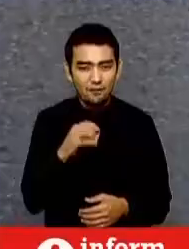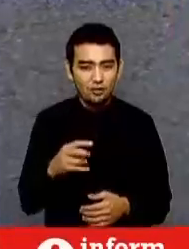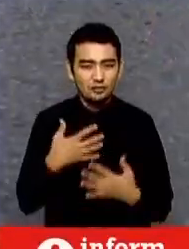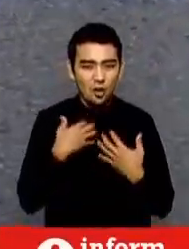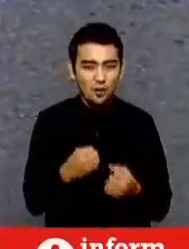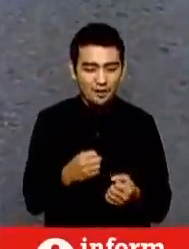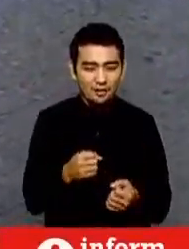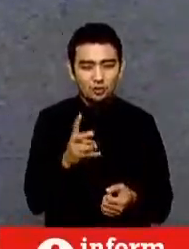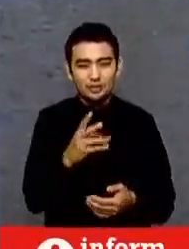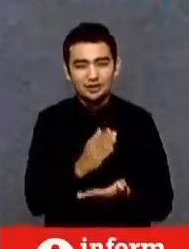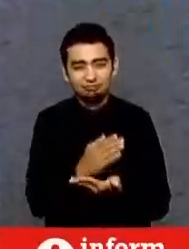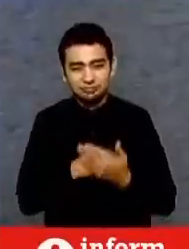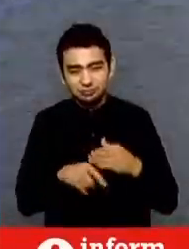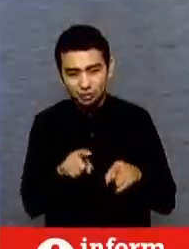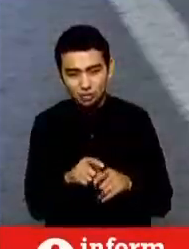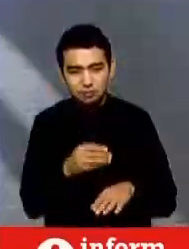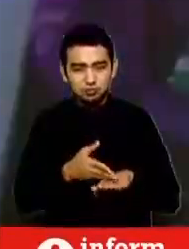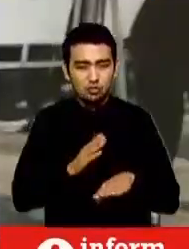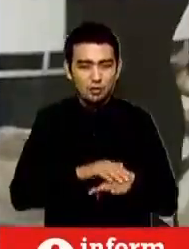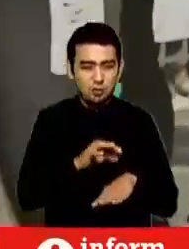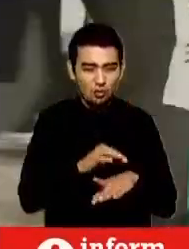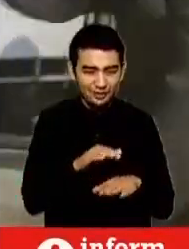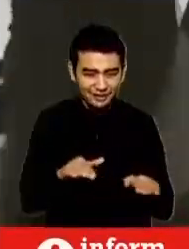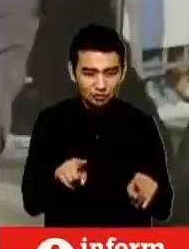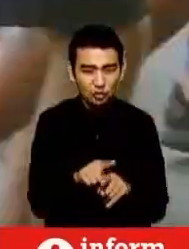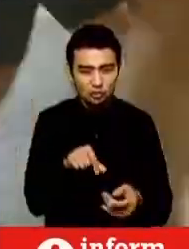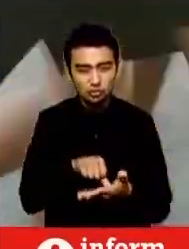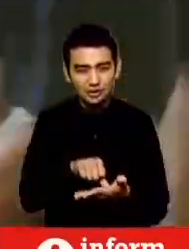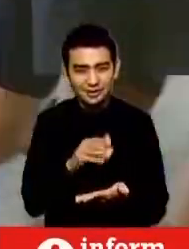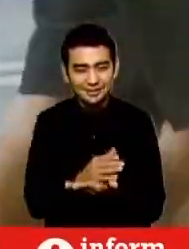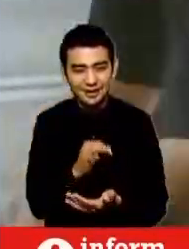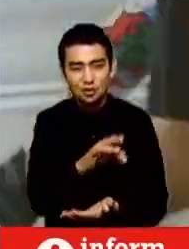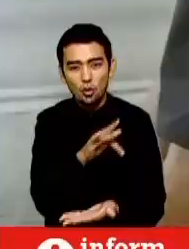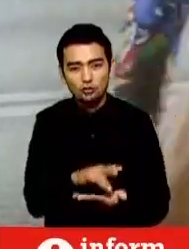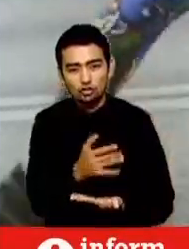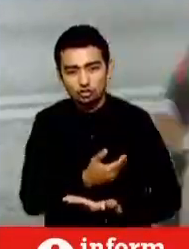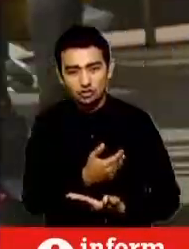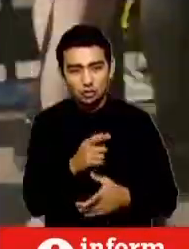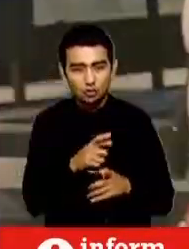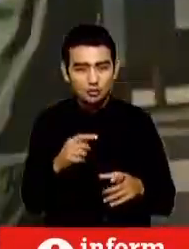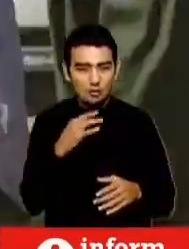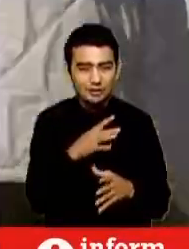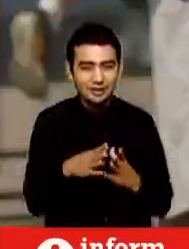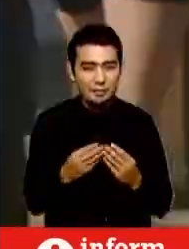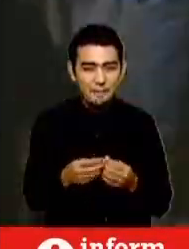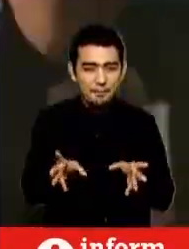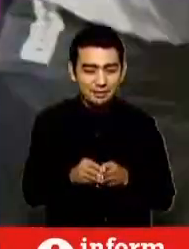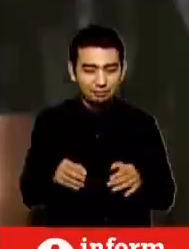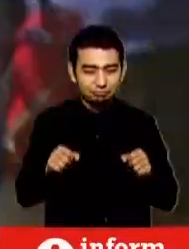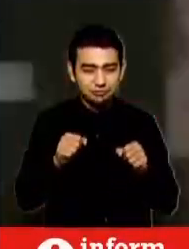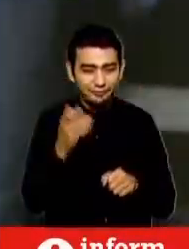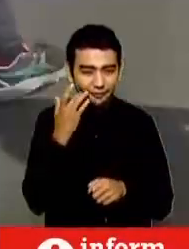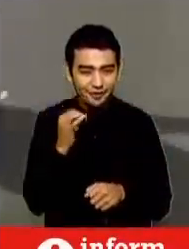денсаулығында ерекшеліктері бар адамдар, ауыр сырқатпен күресіп жүрген балалар да қатысады. Ал қала тұрғындарының көпшілігі отбасымен келеді. Олардың